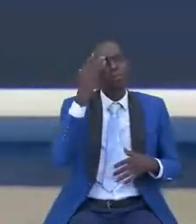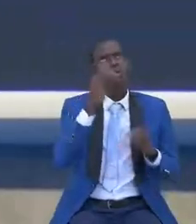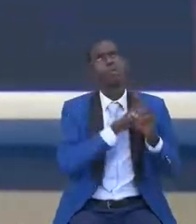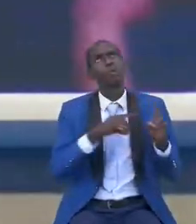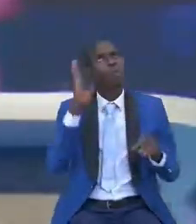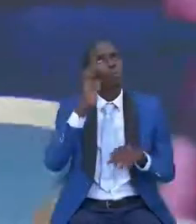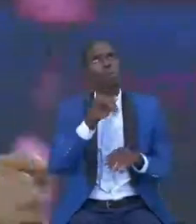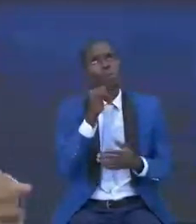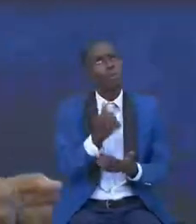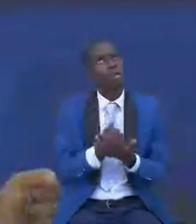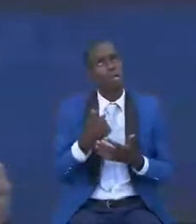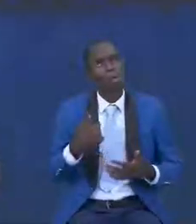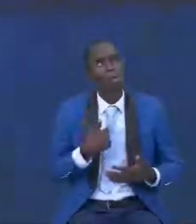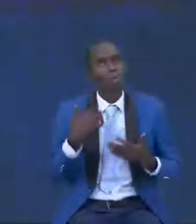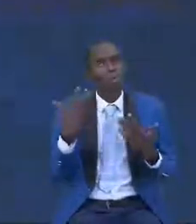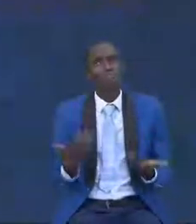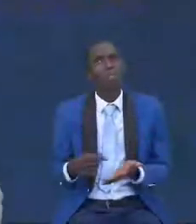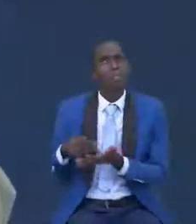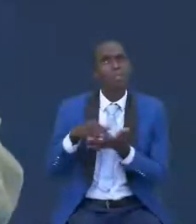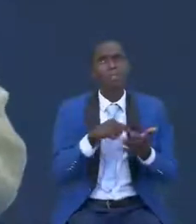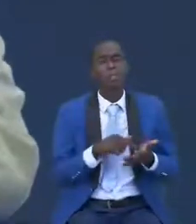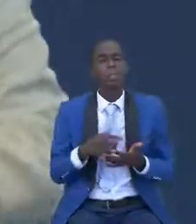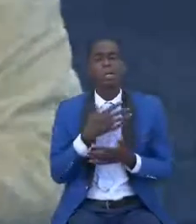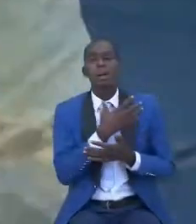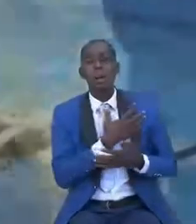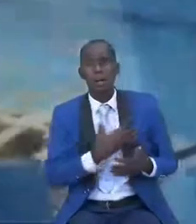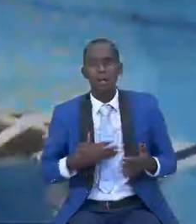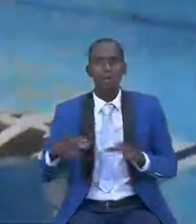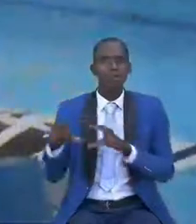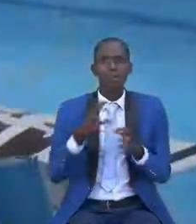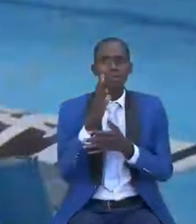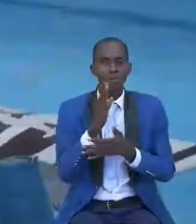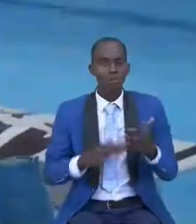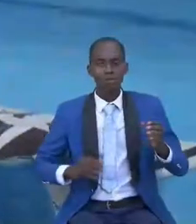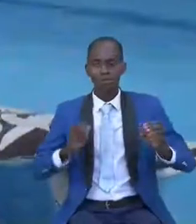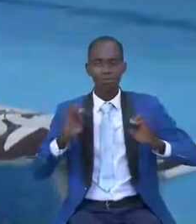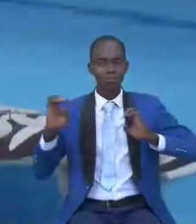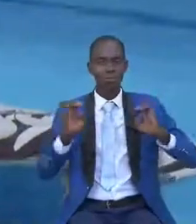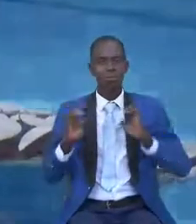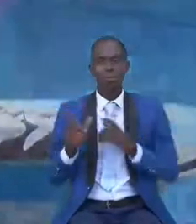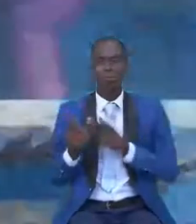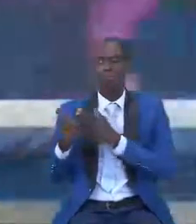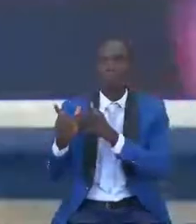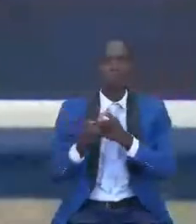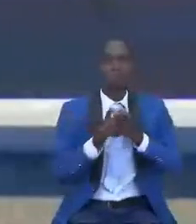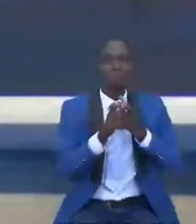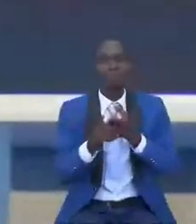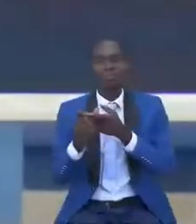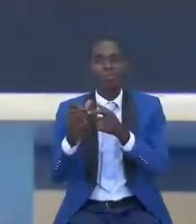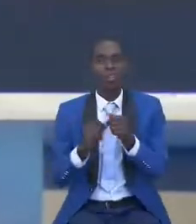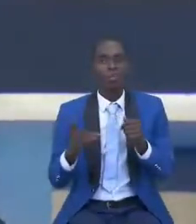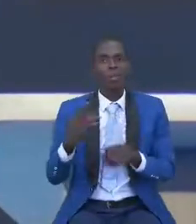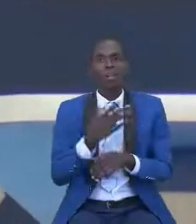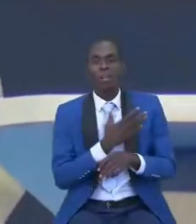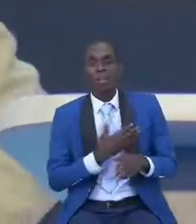et celui-ci est malade. Oh, Seigneur, est-ce que tu ne vas pas m'aider? Oh, vraiment, je m'attache au corps de l'autel. Et ils font des